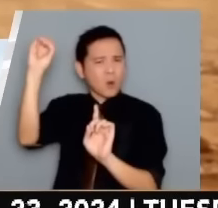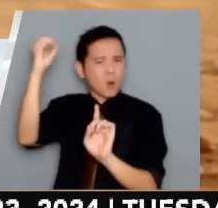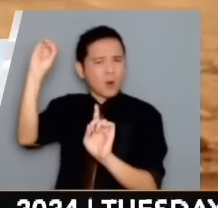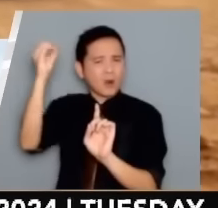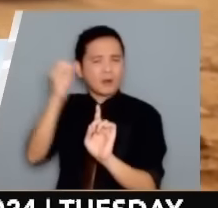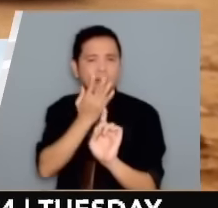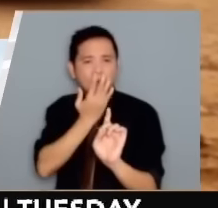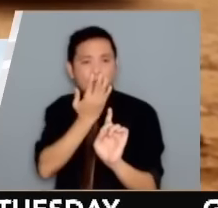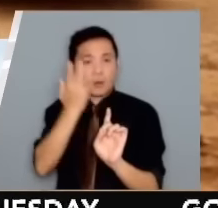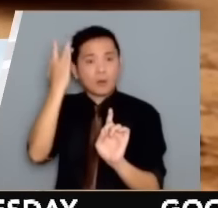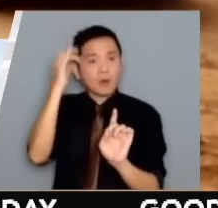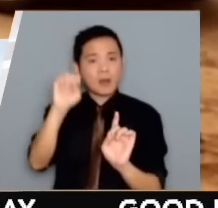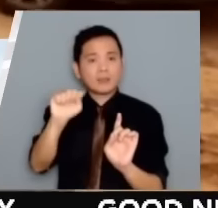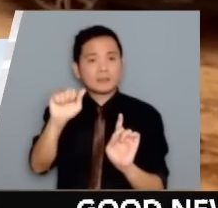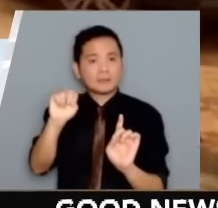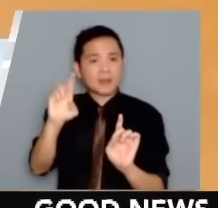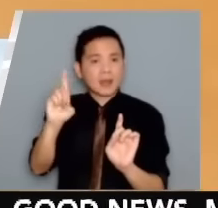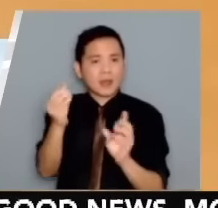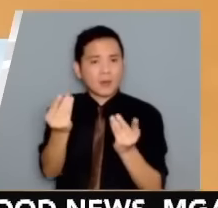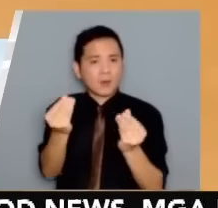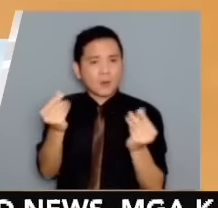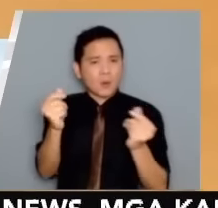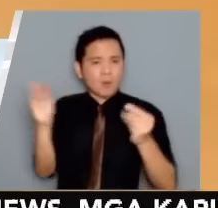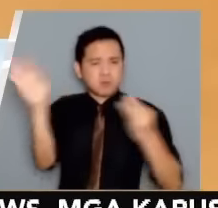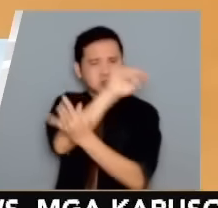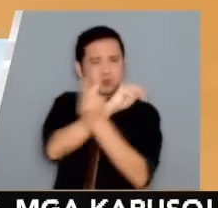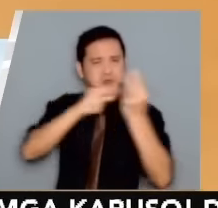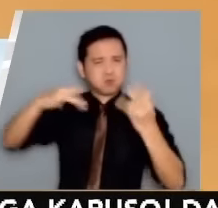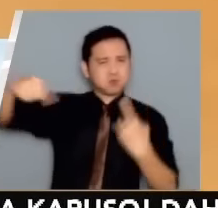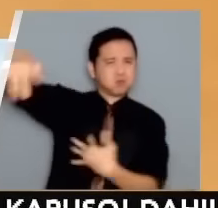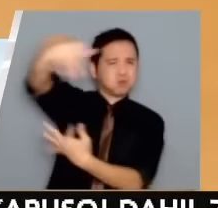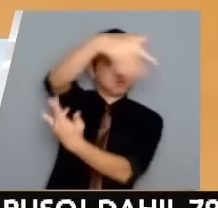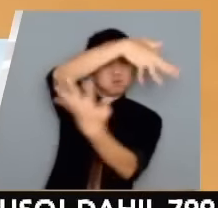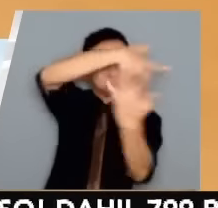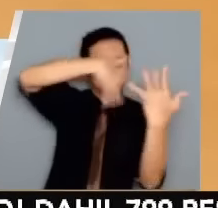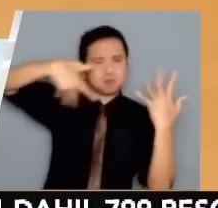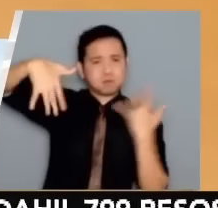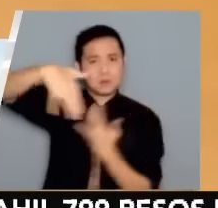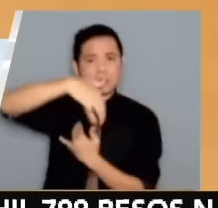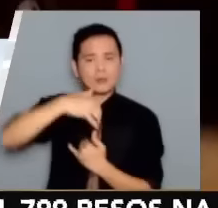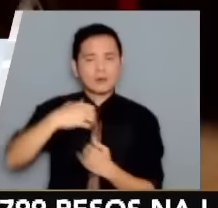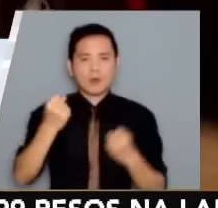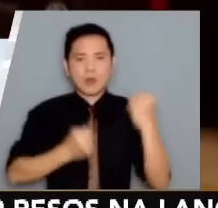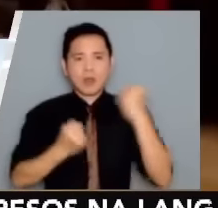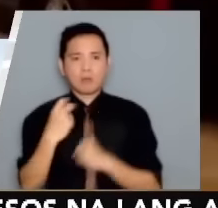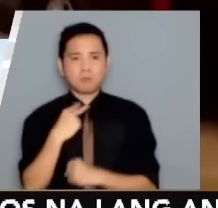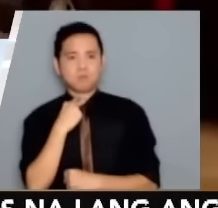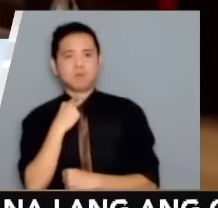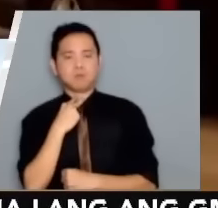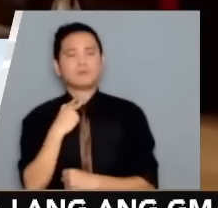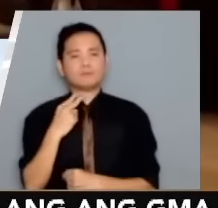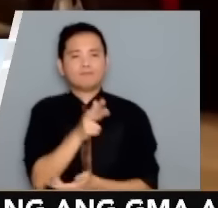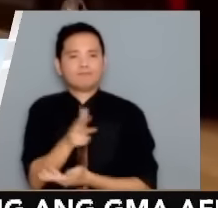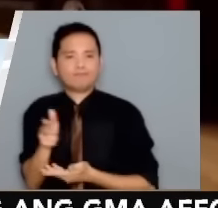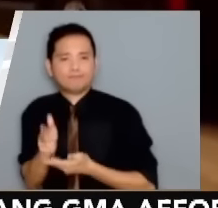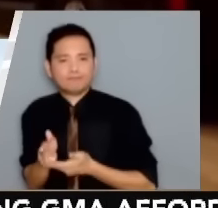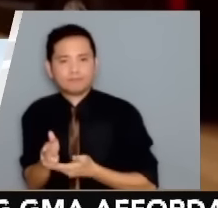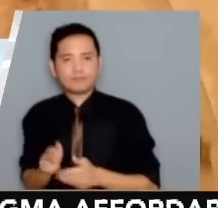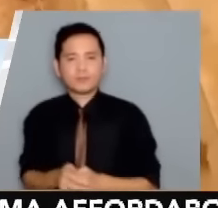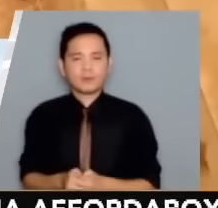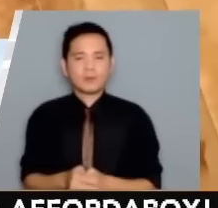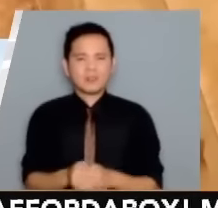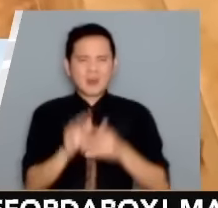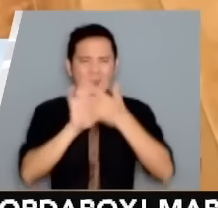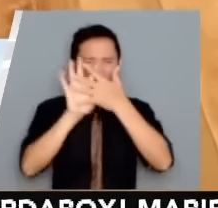tuloy bumyahe ang maraming motorista pinalilitaw ang mga biyahe sa lansangan da sa visibility